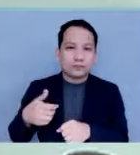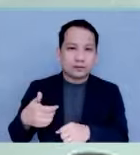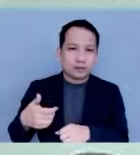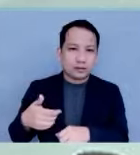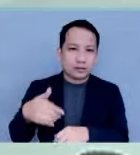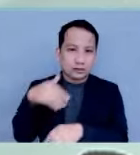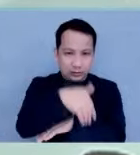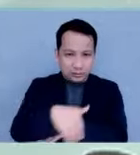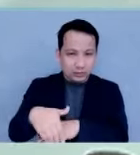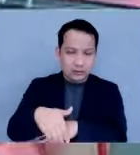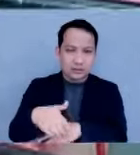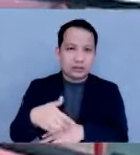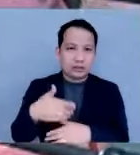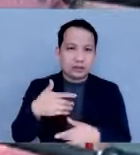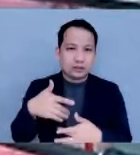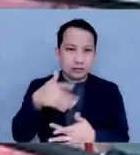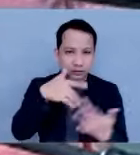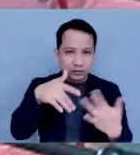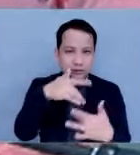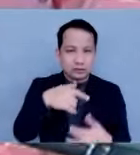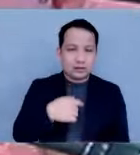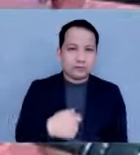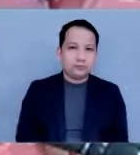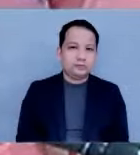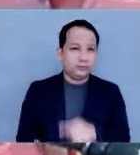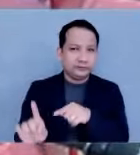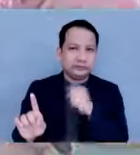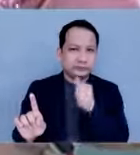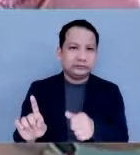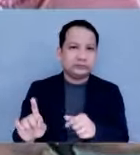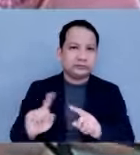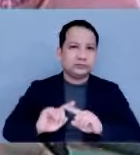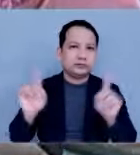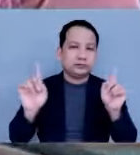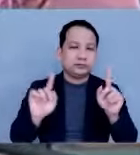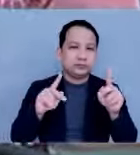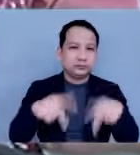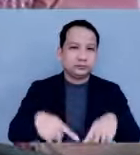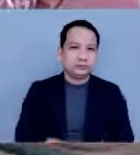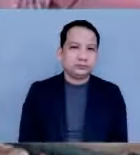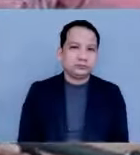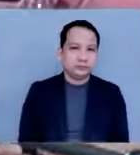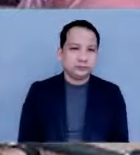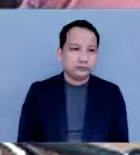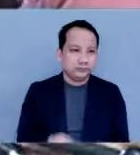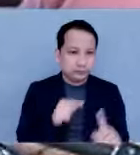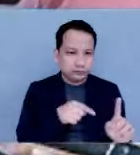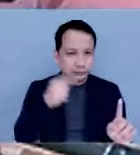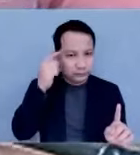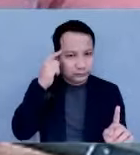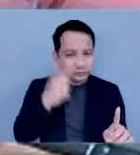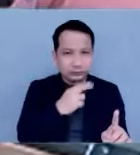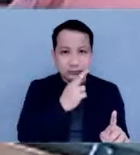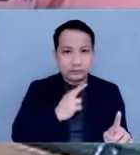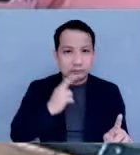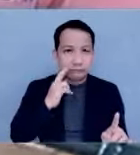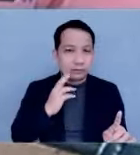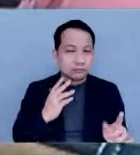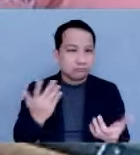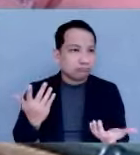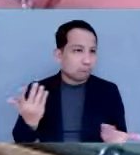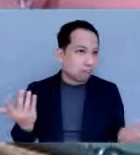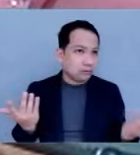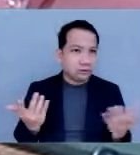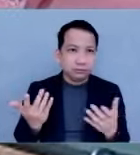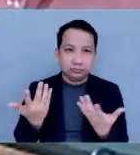kagabi. He's not the one. Yeah, maybe it's wrong guys. Maybe he thinks his restaurant is strong guys. And then maybe